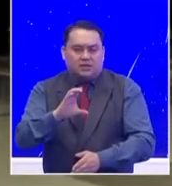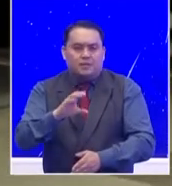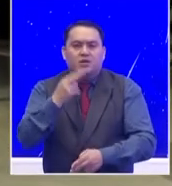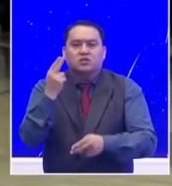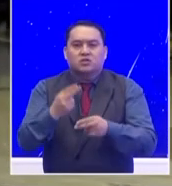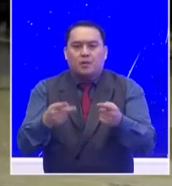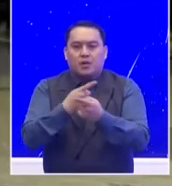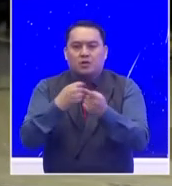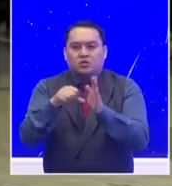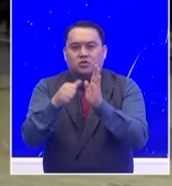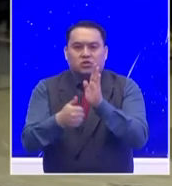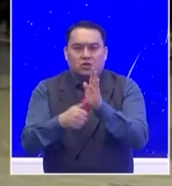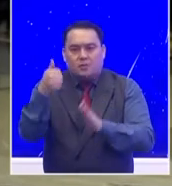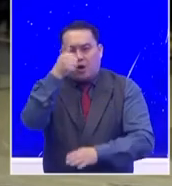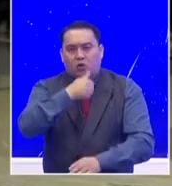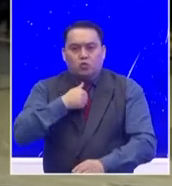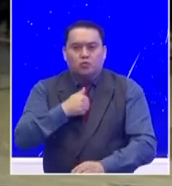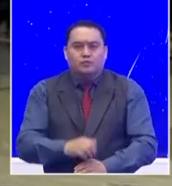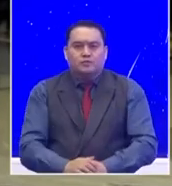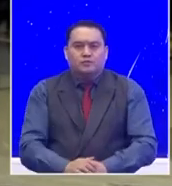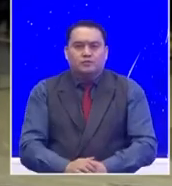Брайант объявил в 2016 году.